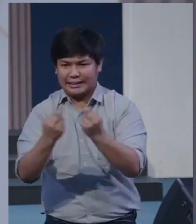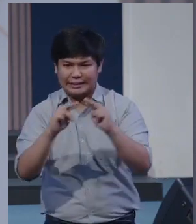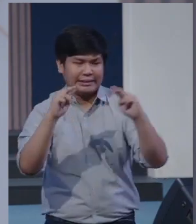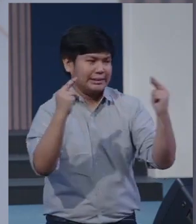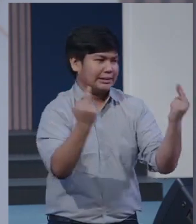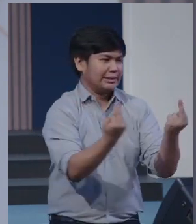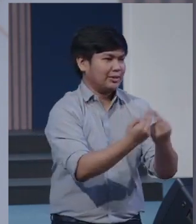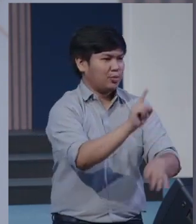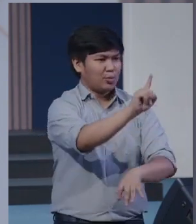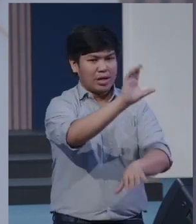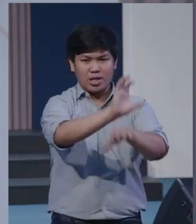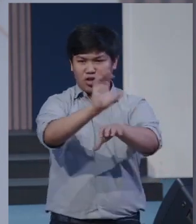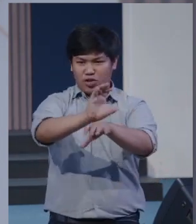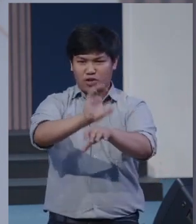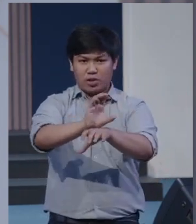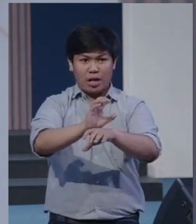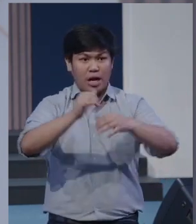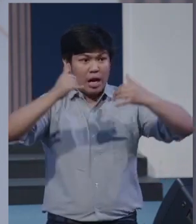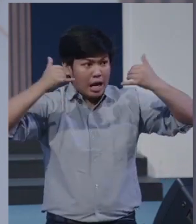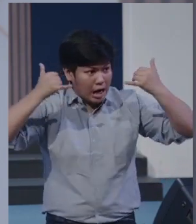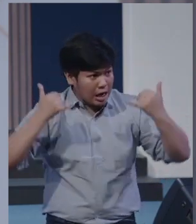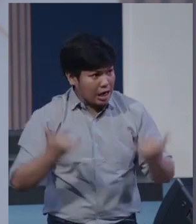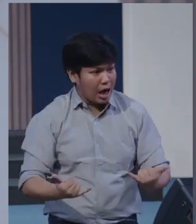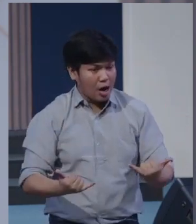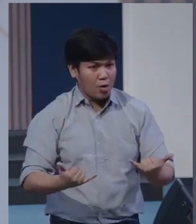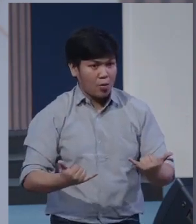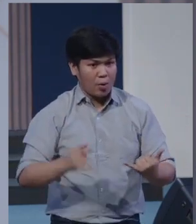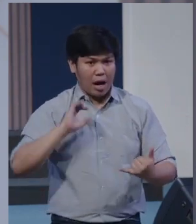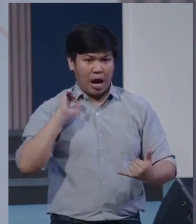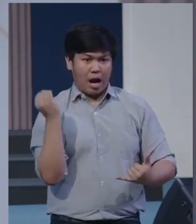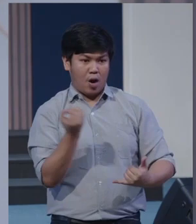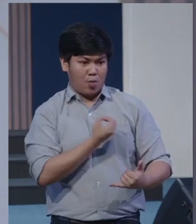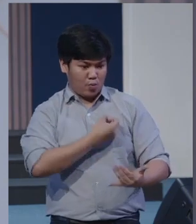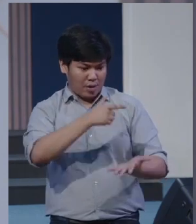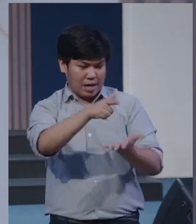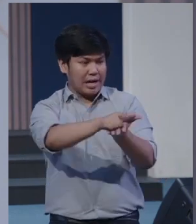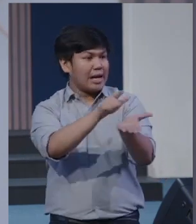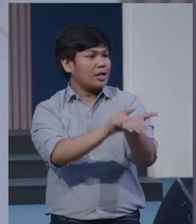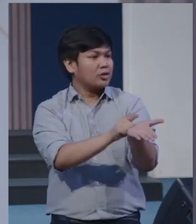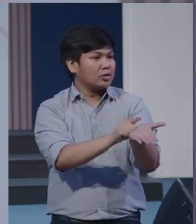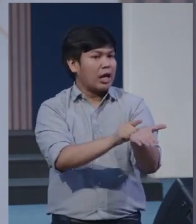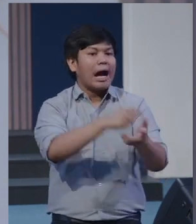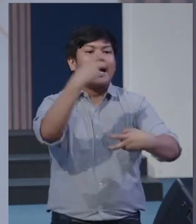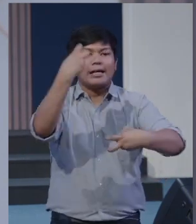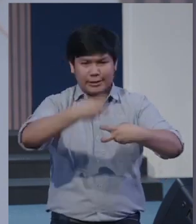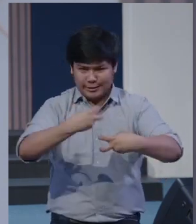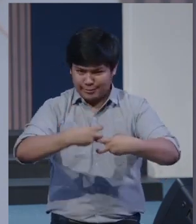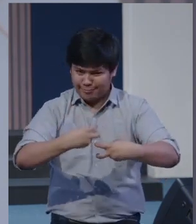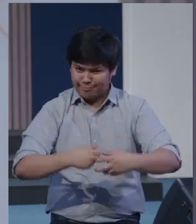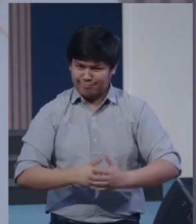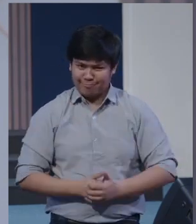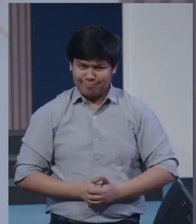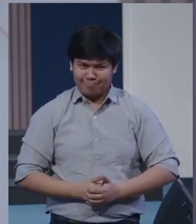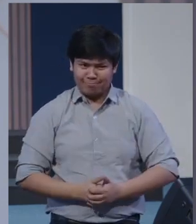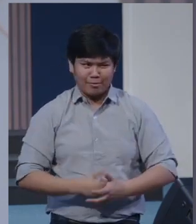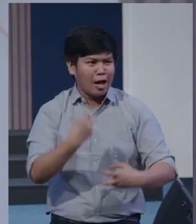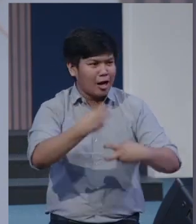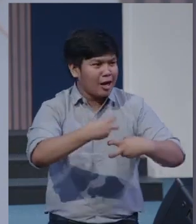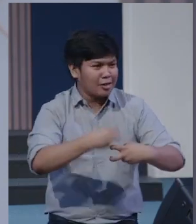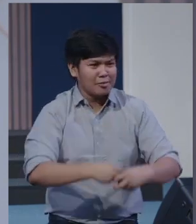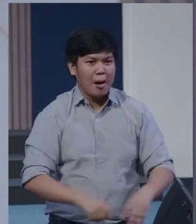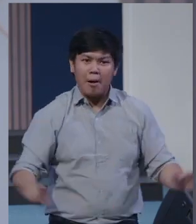kapatiran ang topic po ngayong ngaong ito ay napakahirap i- sermon no huwag